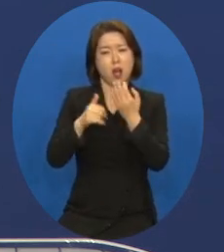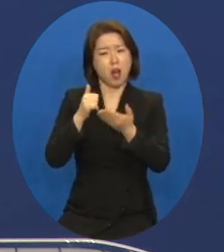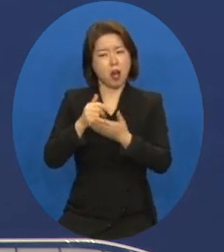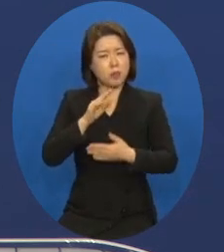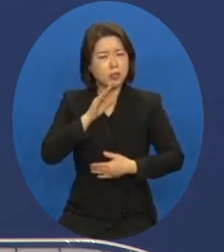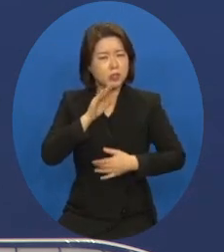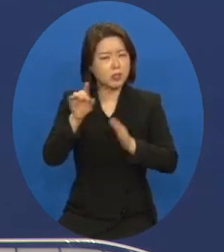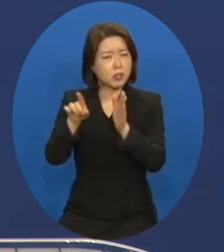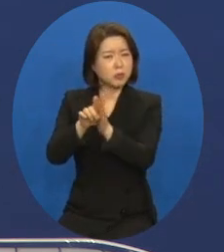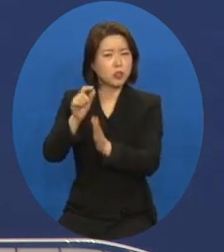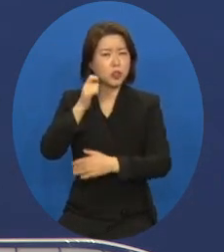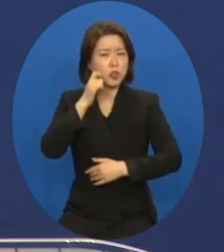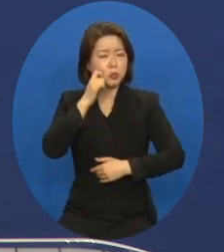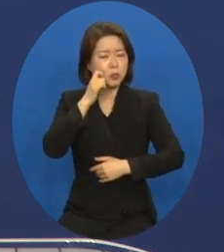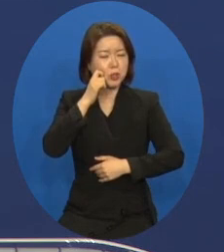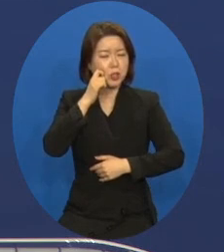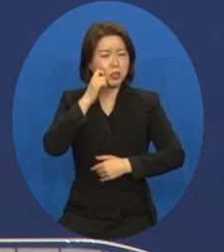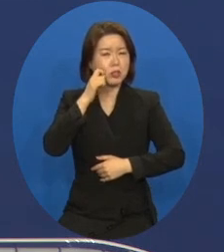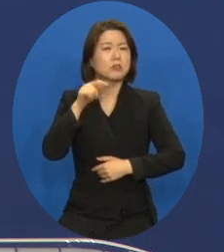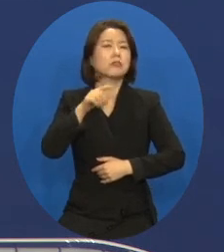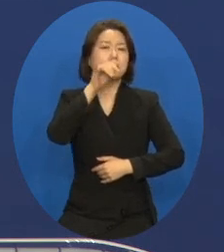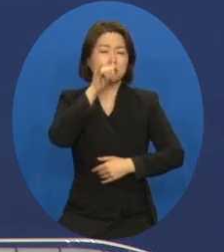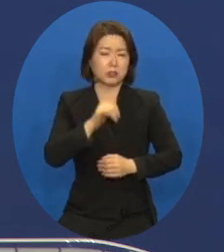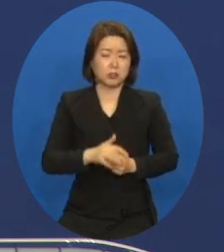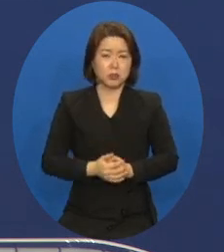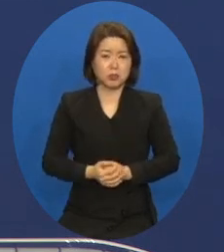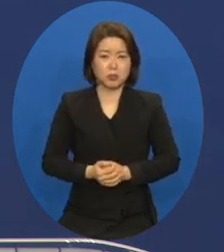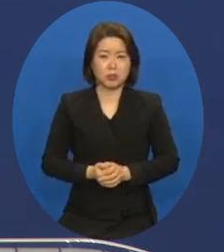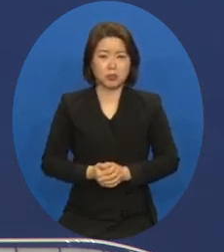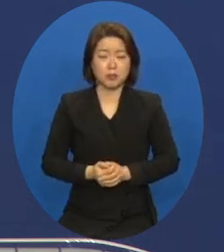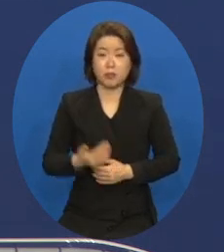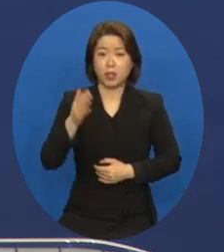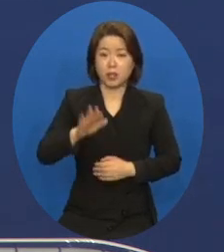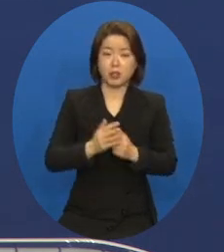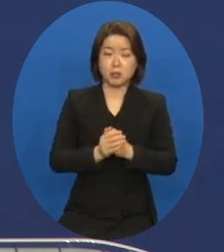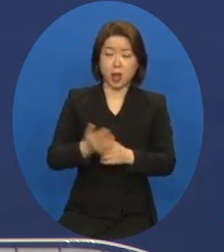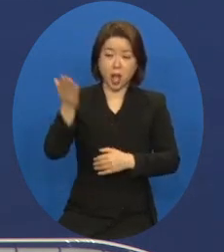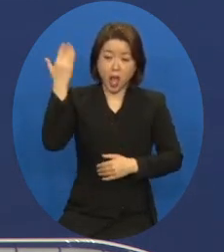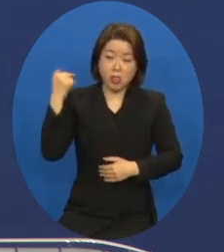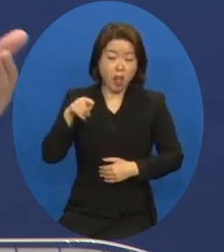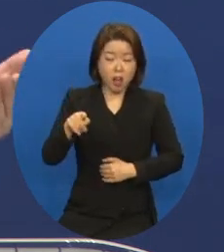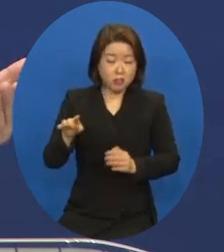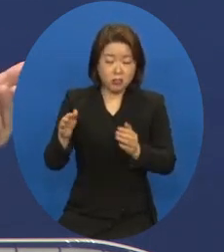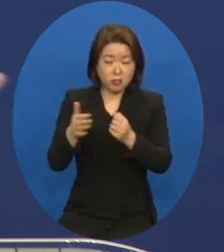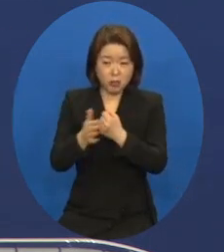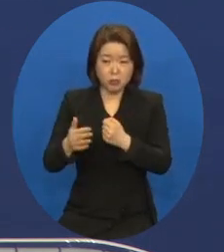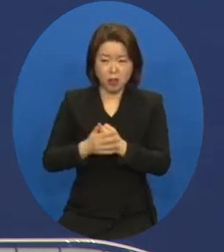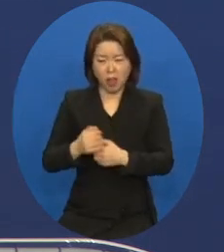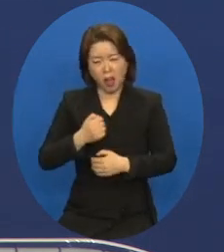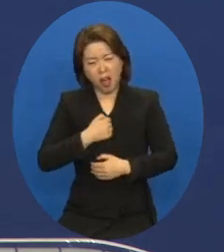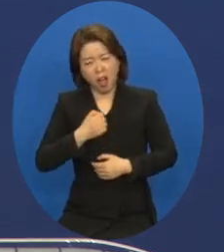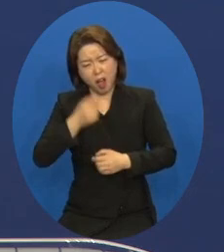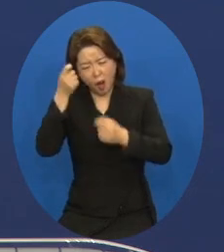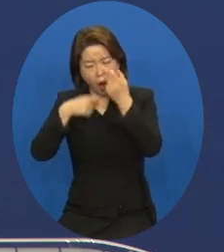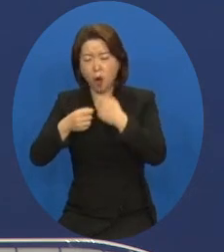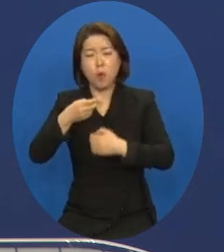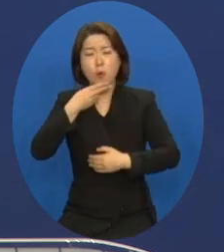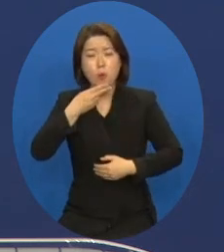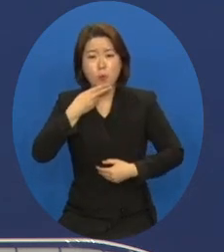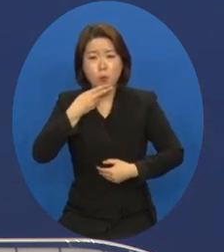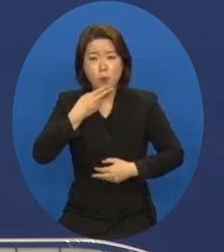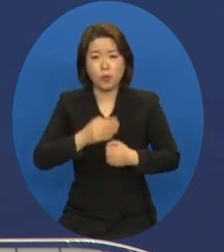정말 믿지 못하는 불신이 있었습니다 그러나 그 전에는 그것 때문에 그렇게 통한 적이 없었습니다